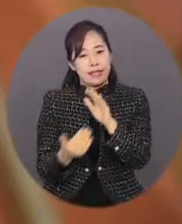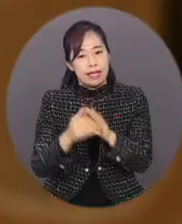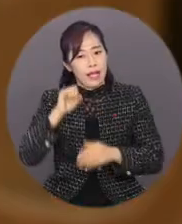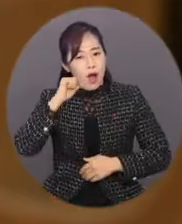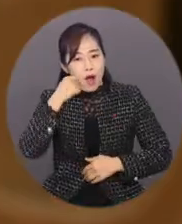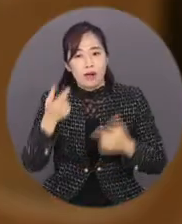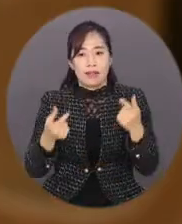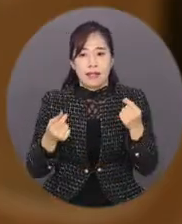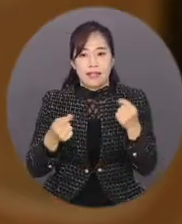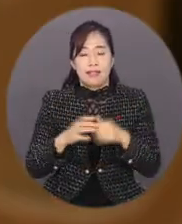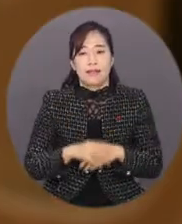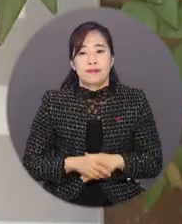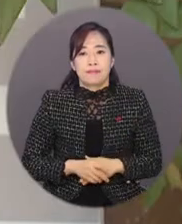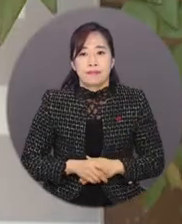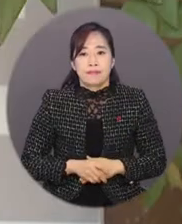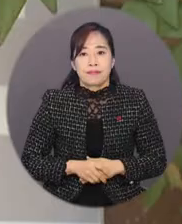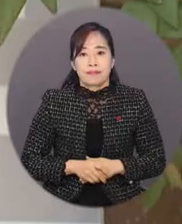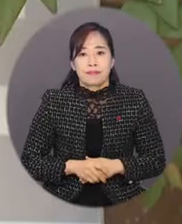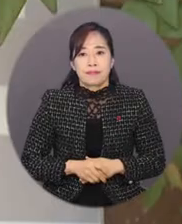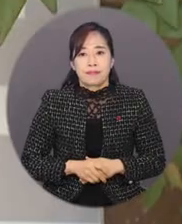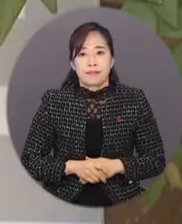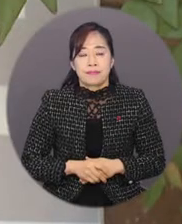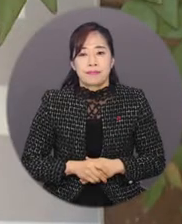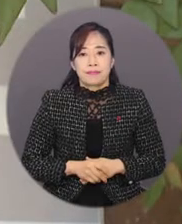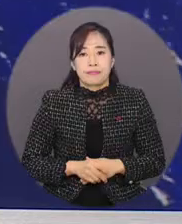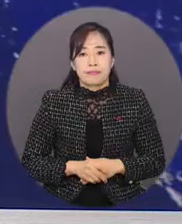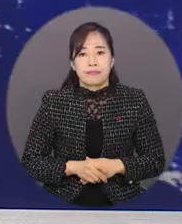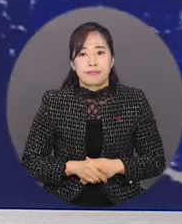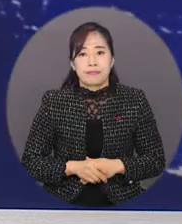전망입니다. MBC 뉴스 김철원입니다.